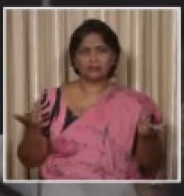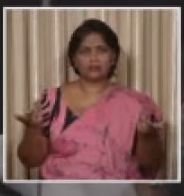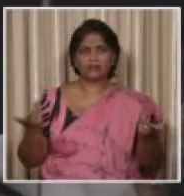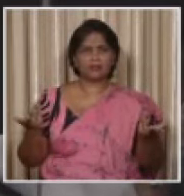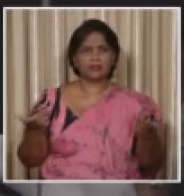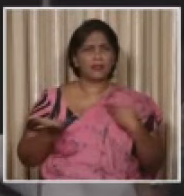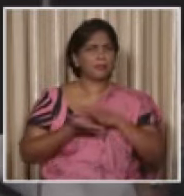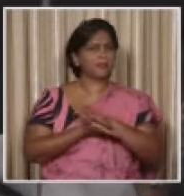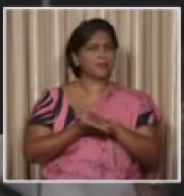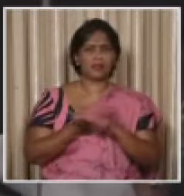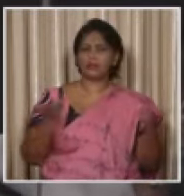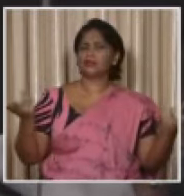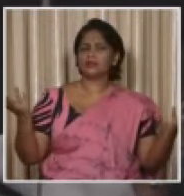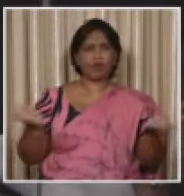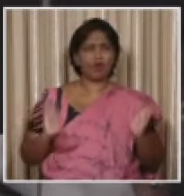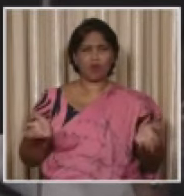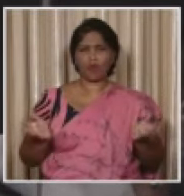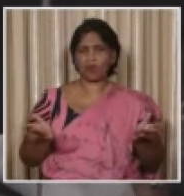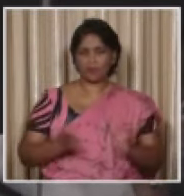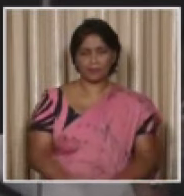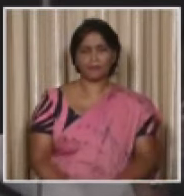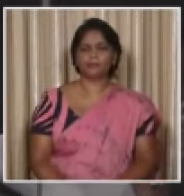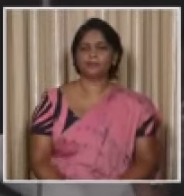කාටවත් මේක පැහැදිලිතාවයක් නැහැ විපක්ෂේ මොකද්ද වෙන්නේ කියලා. හොඳයි.